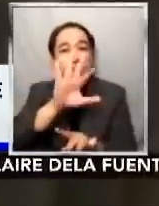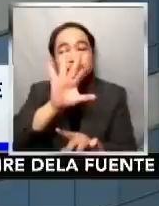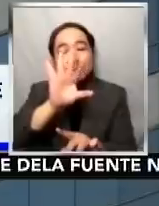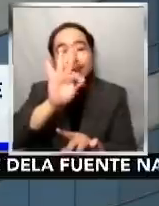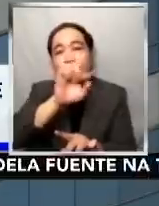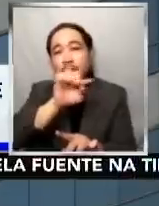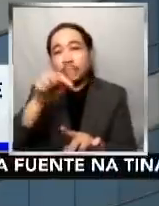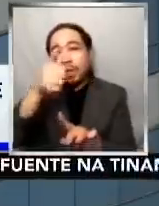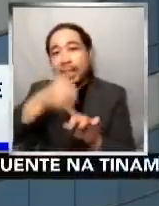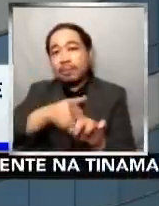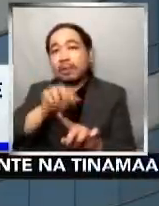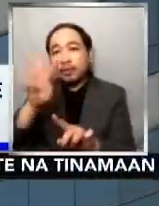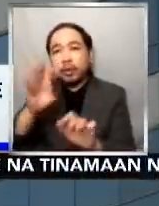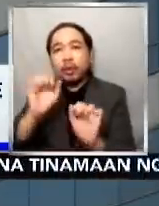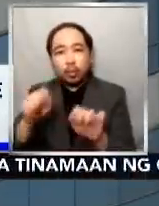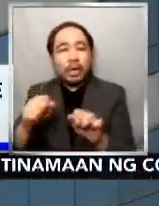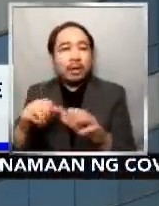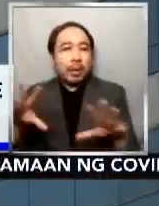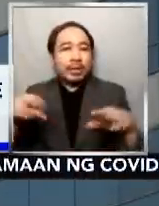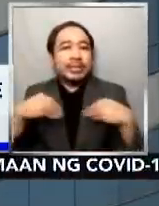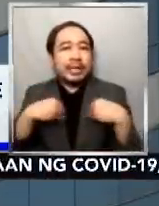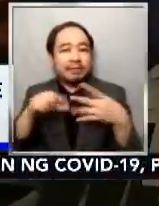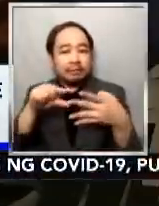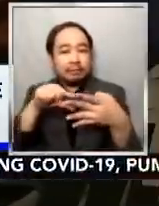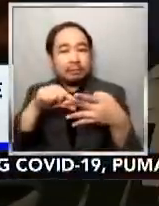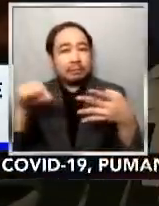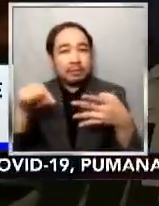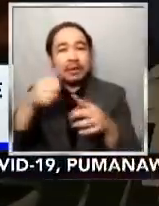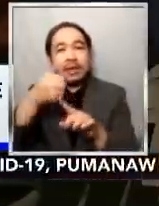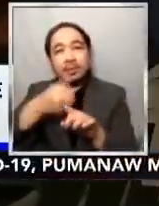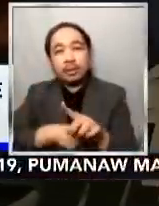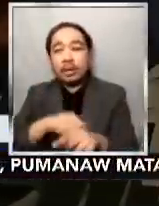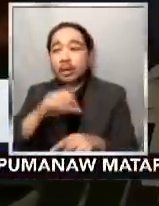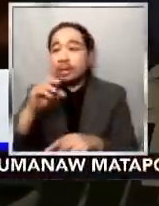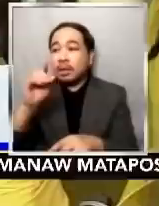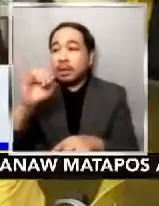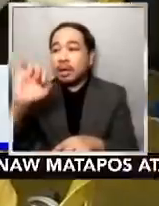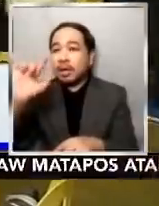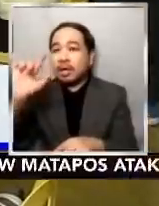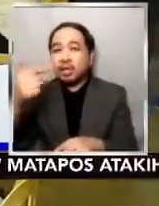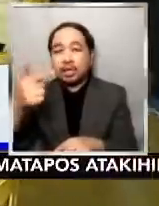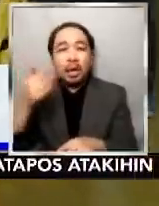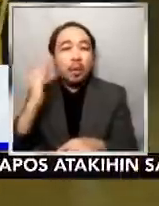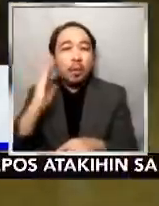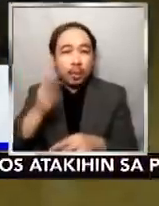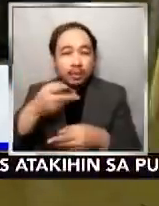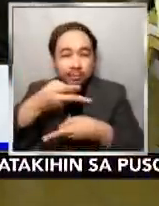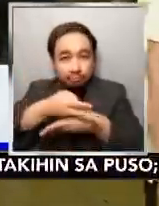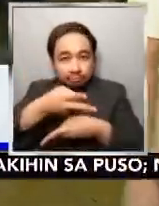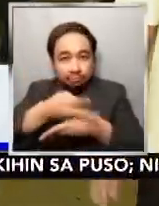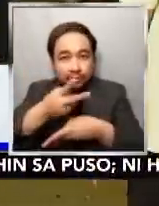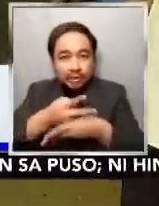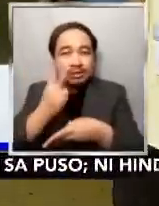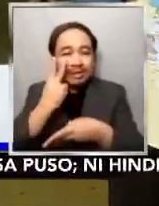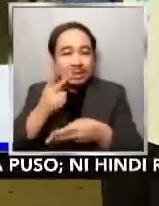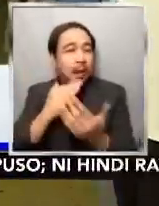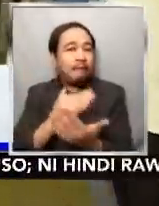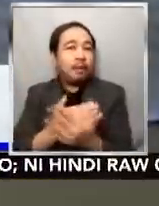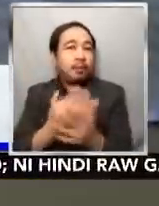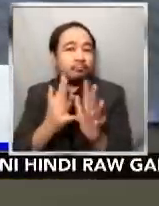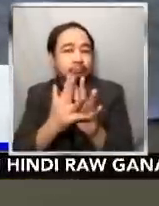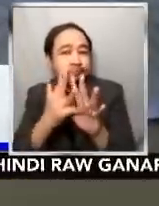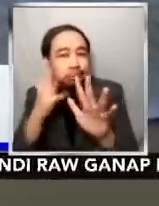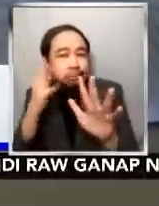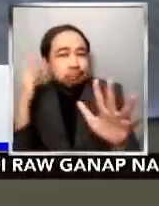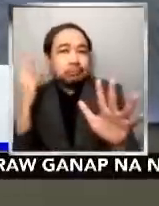Abril. Ang DILG mahigpit daw na babantayan ng mga LGU para maiwasan ang mahabang pila at kumpulan at masigurong